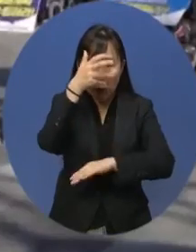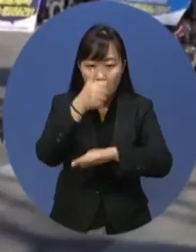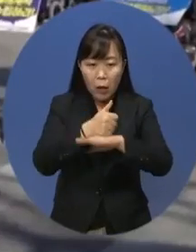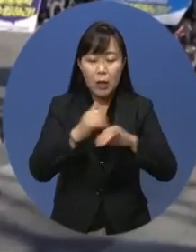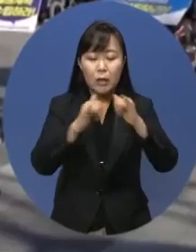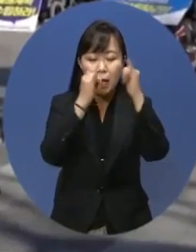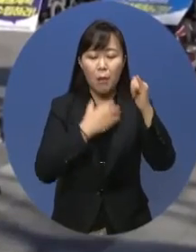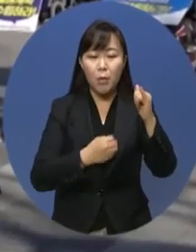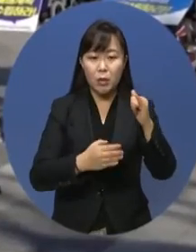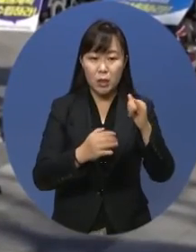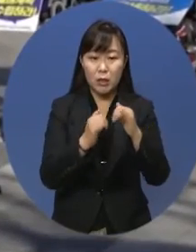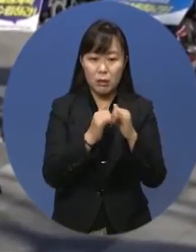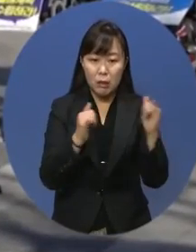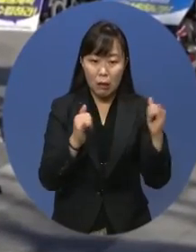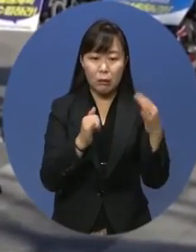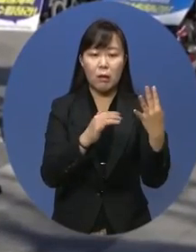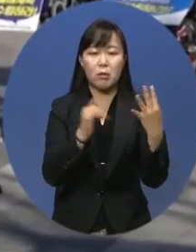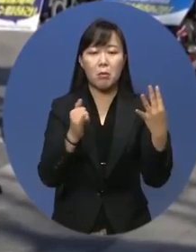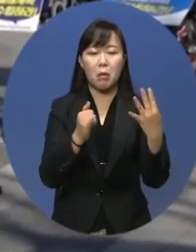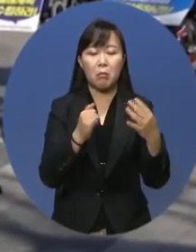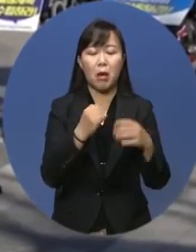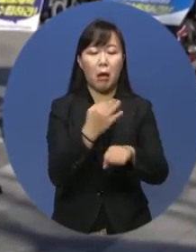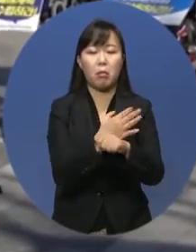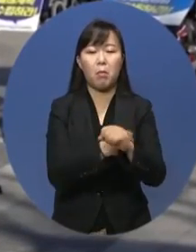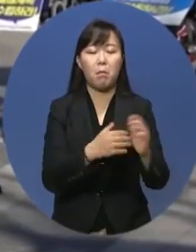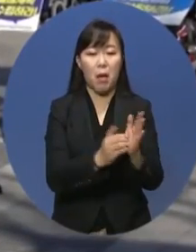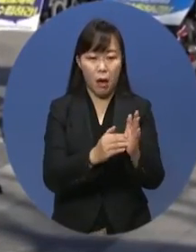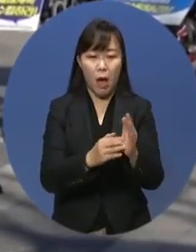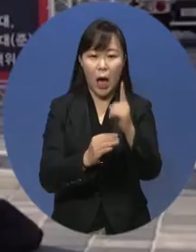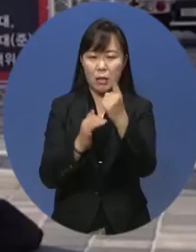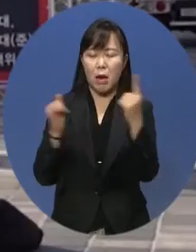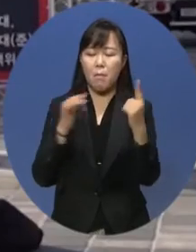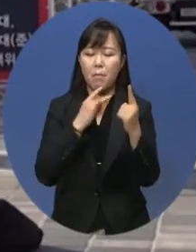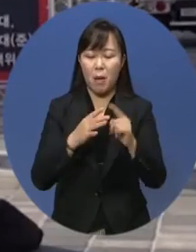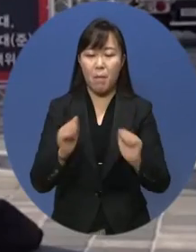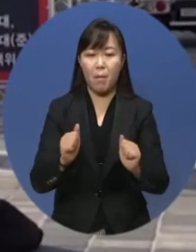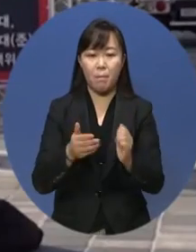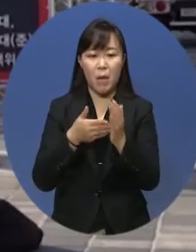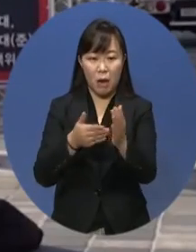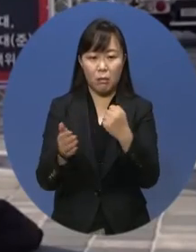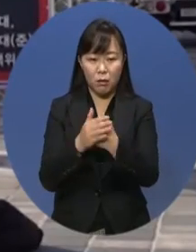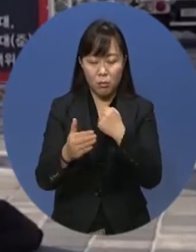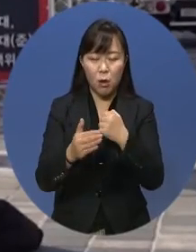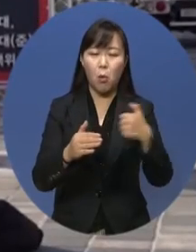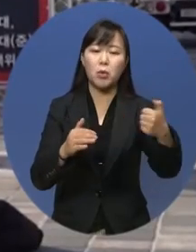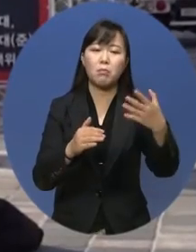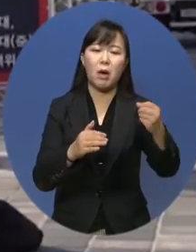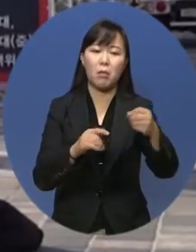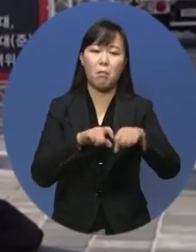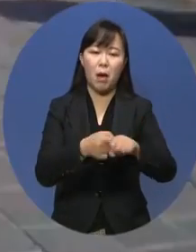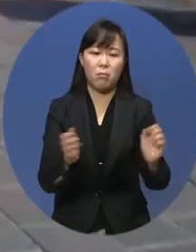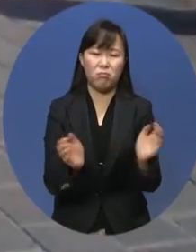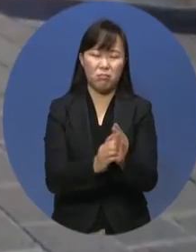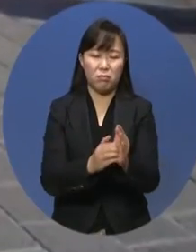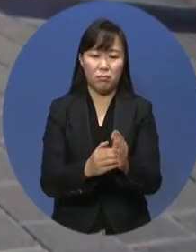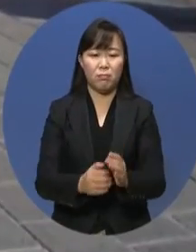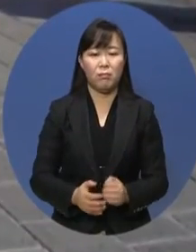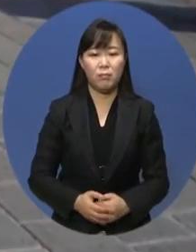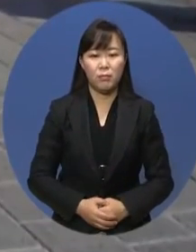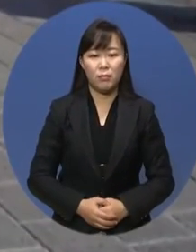4명이 약식기소 됐고 그 중 한 명만 재판에 넘겨져 벌금 50만원을 구형 받는 것으로 마무리